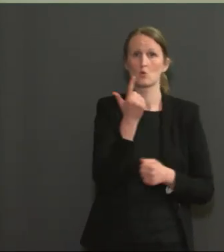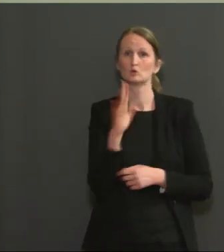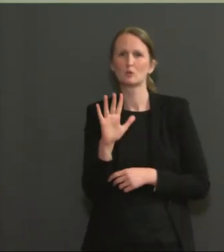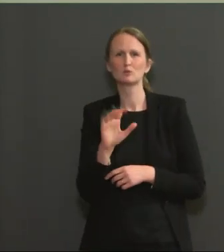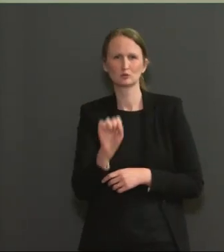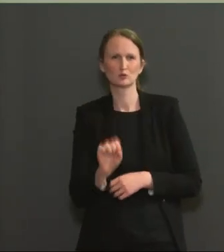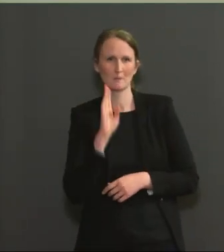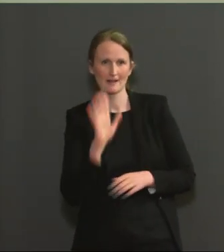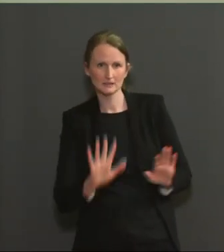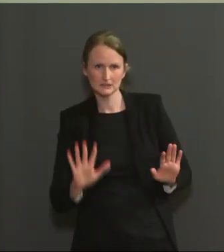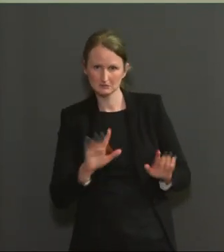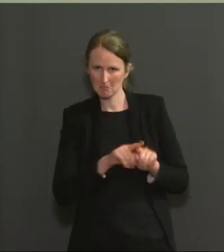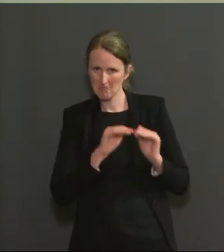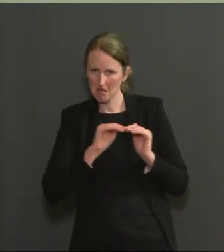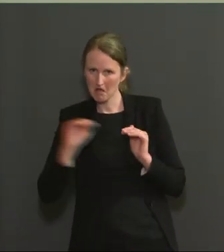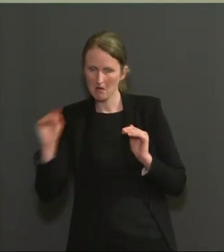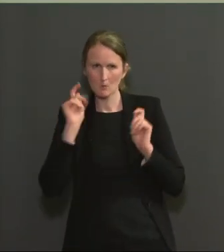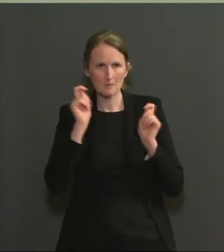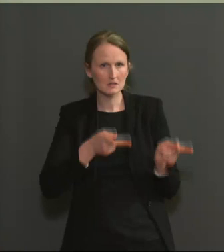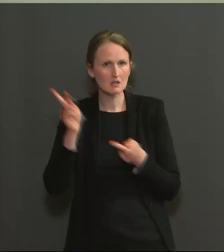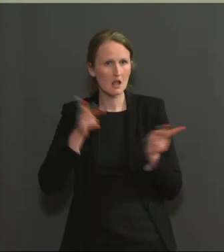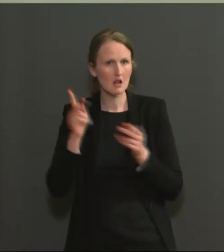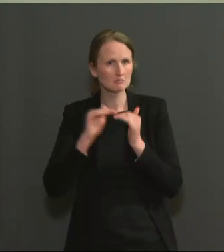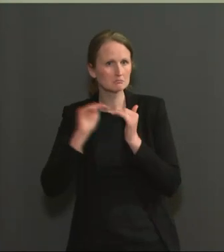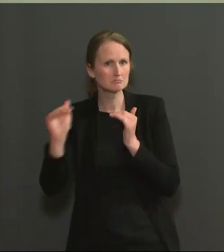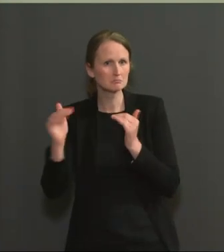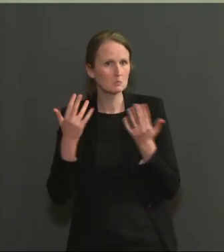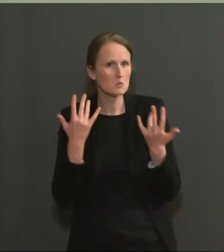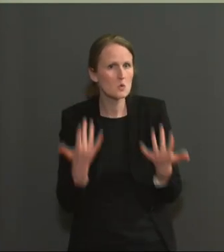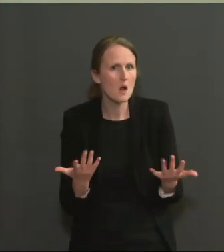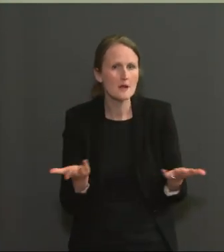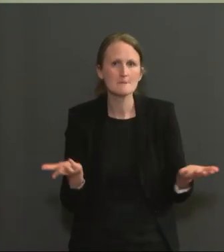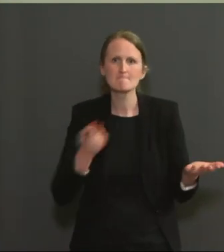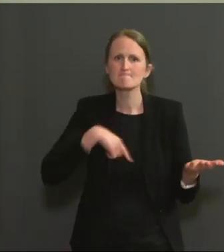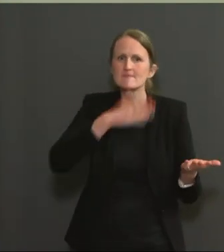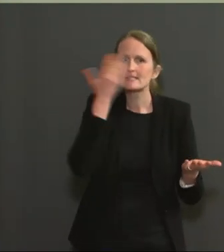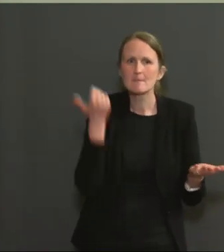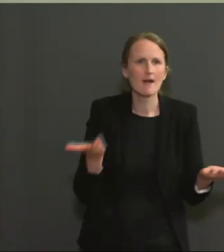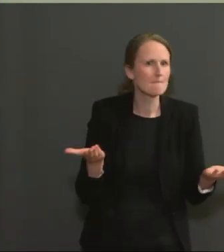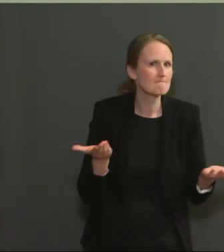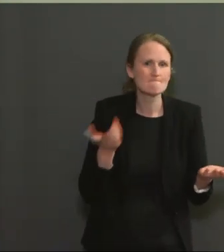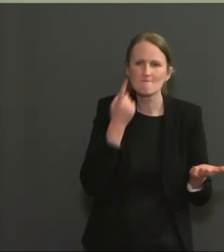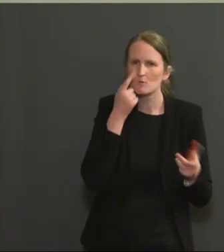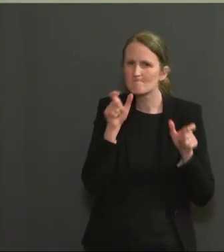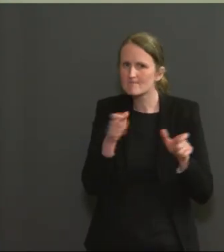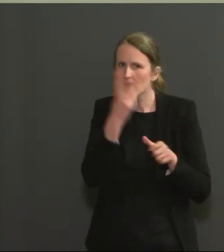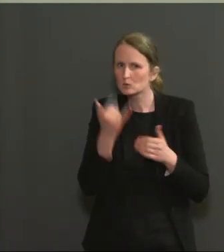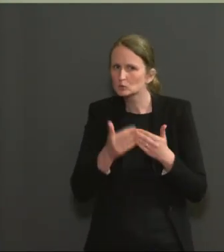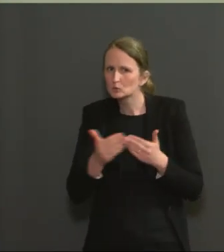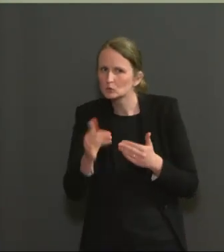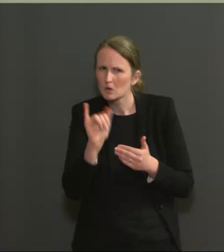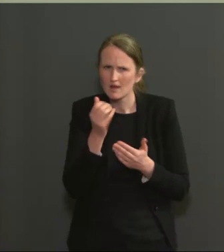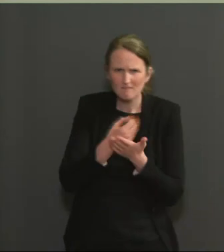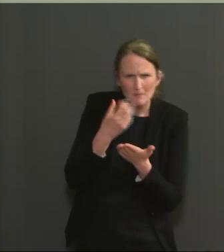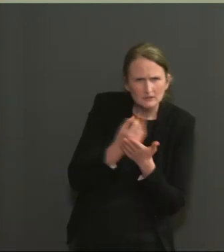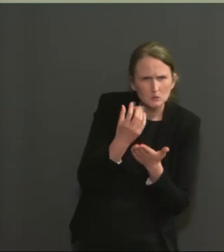claire actuellement à cette à cette observation et donc il faudra là aussi suivre les choses pendant les jours qui viennent de manière à essayer de mieux disséquer